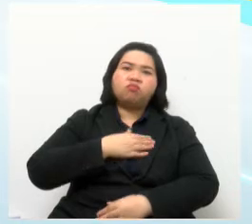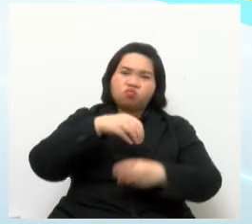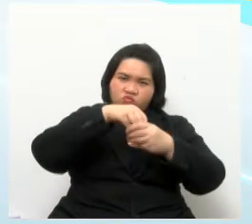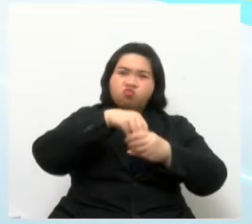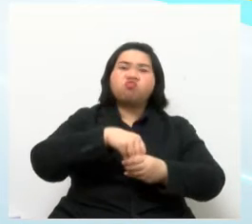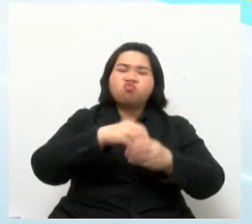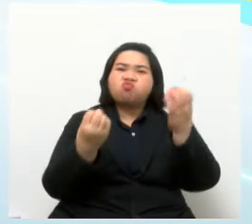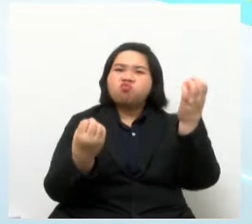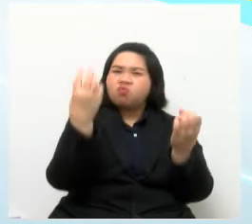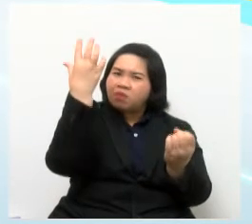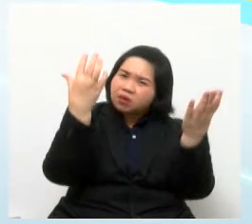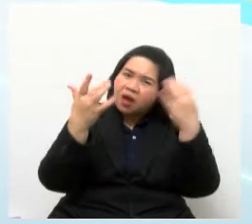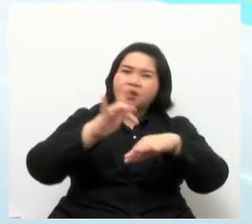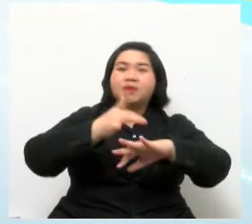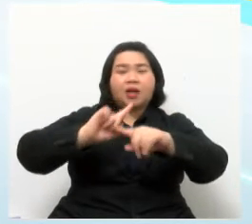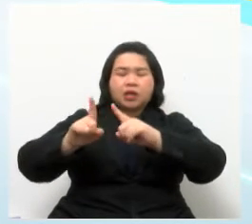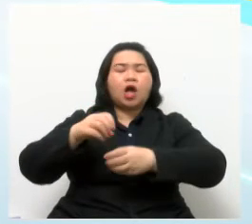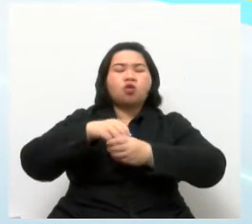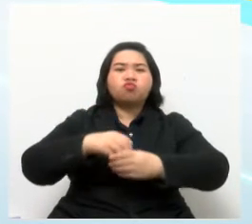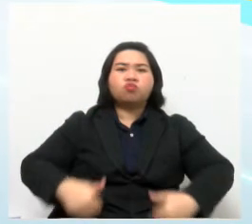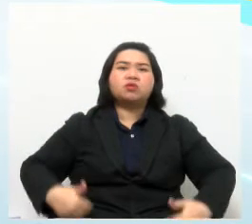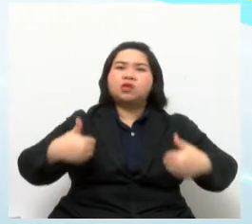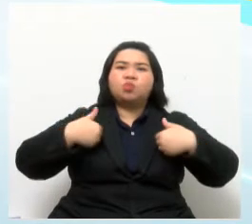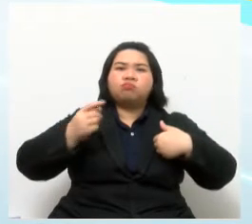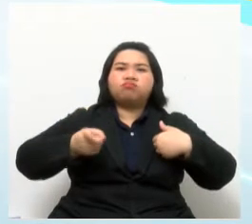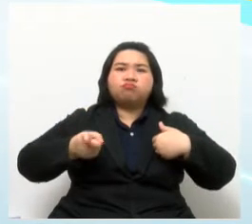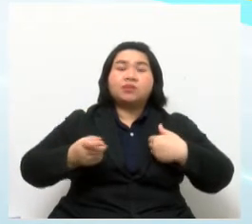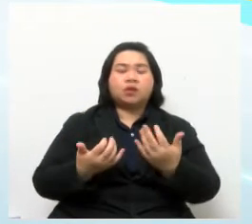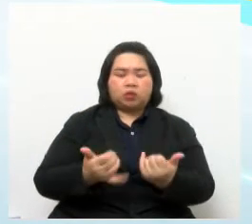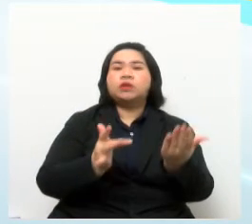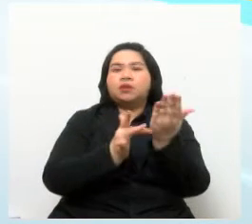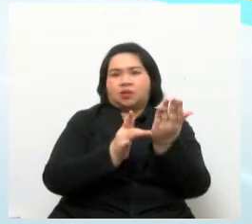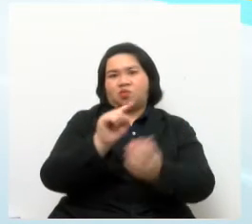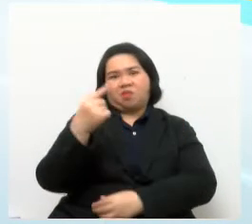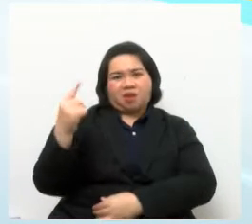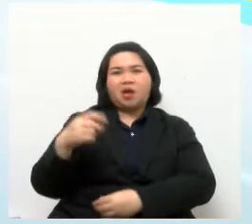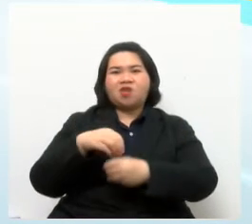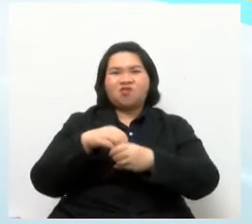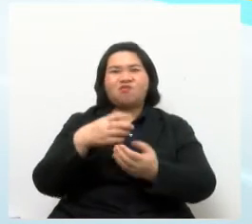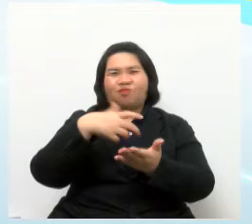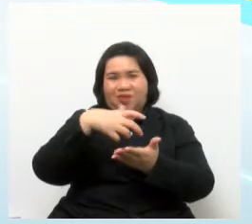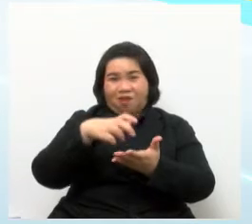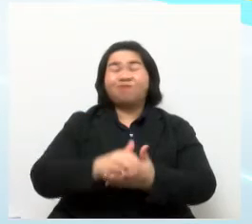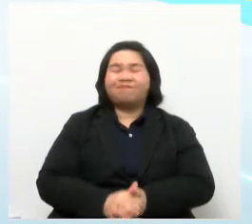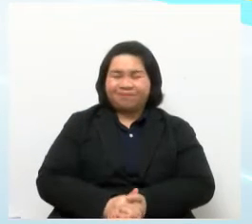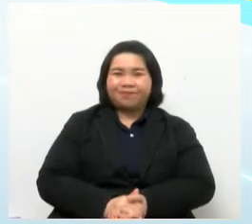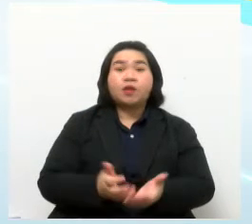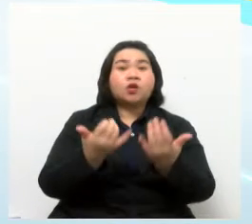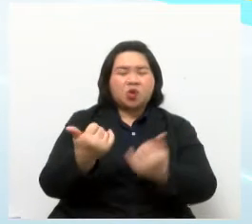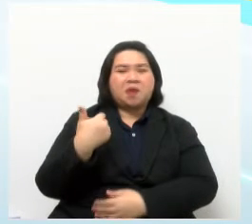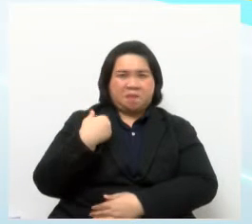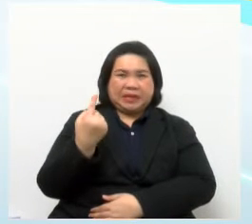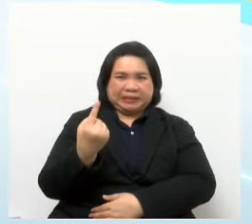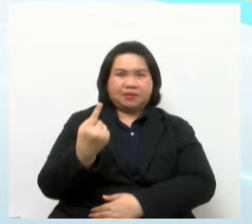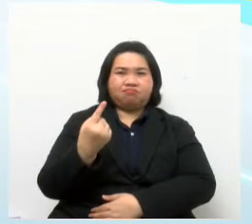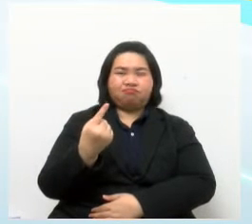วนของธรรมชาติและสิ่งแวดล้อมในการดำรงชีวิตด้วยนะคะนี่ถือได้ว่าเป็นอีกหนึ่งนวัตกรรมดีๆที่นำเสนอกันในวันนี้ค่ะท่านผู้ชมทุกท่านคะรวมอีกหนึ่งเรื่อง